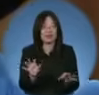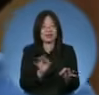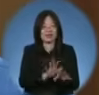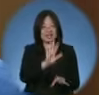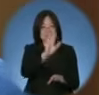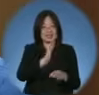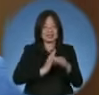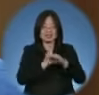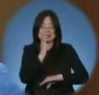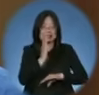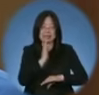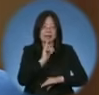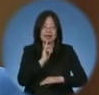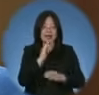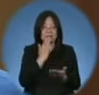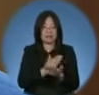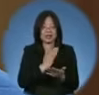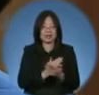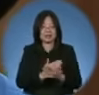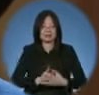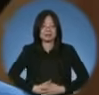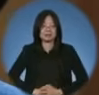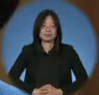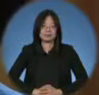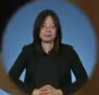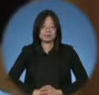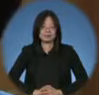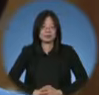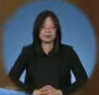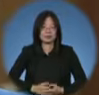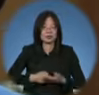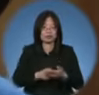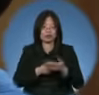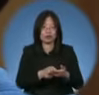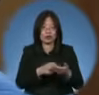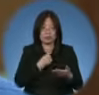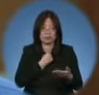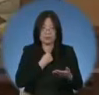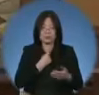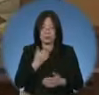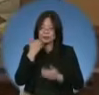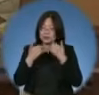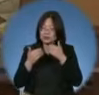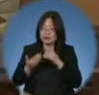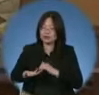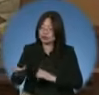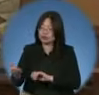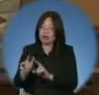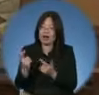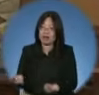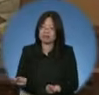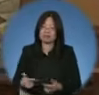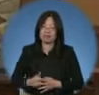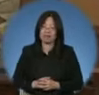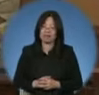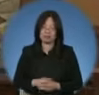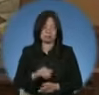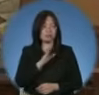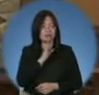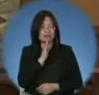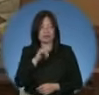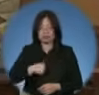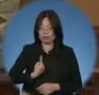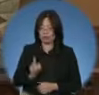너무 지나치게 남발하지 말자. 이걸 좀 주장을 하려고. 또 누가 주는 게 아니죠, 사실 그건.